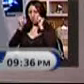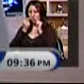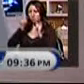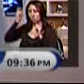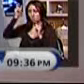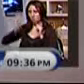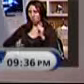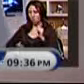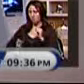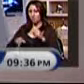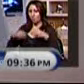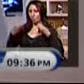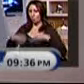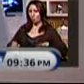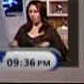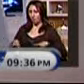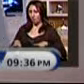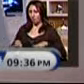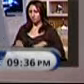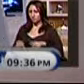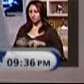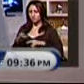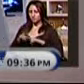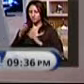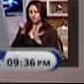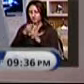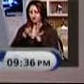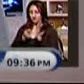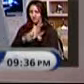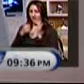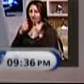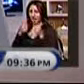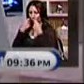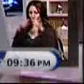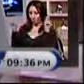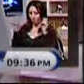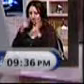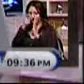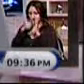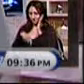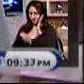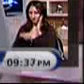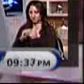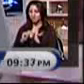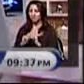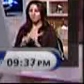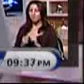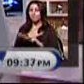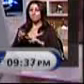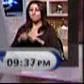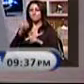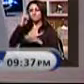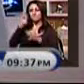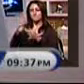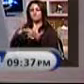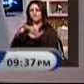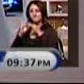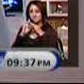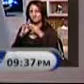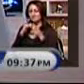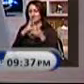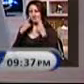عم حسن وتامر عقل. ايوه انت دايما بتعمل روايات جميلة كده، من فاكر الحيوانات حديث الحيوانات احنا كملنا في حواديت بالظبط.